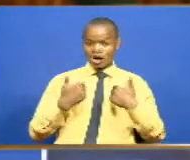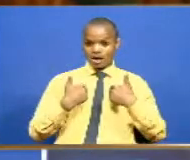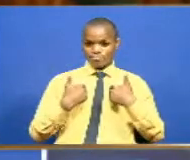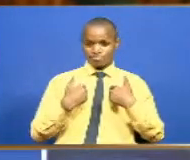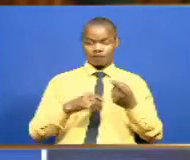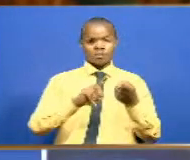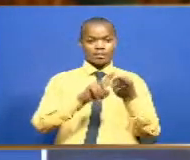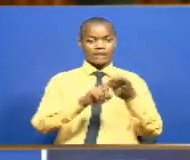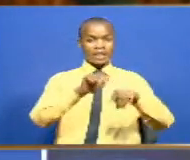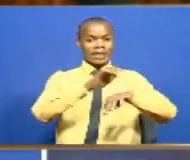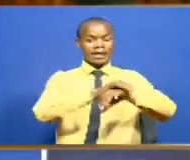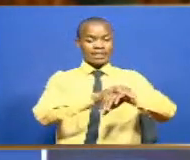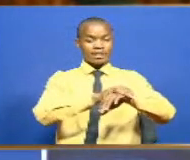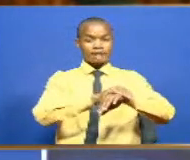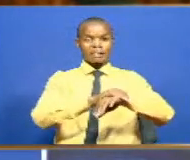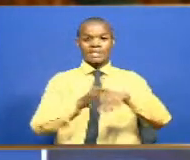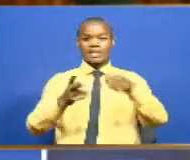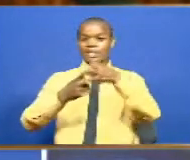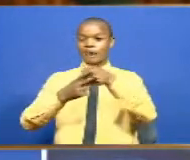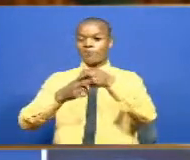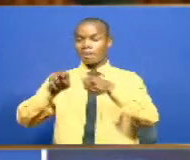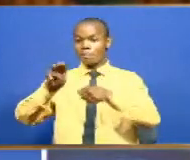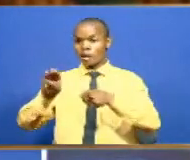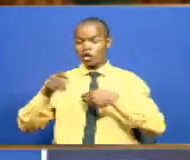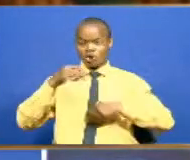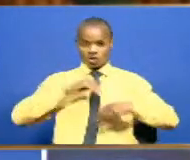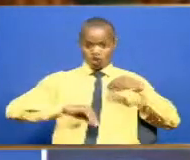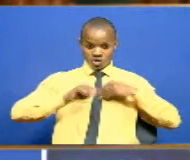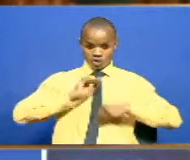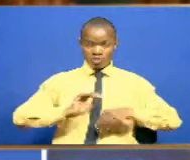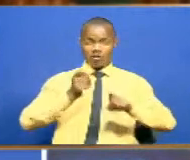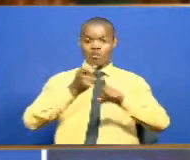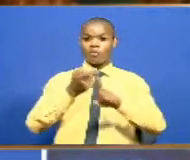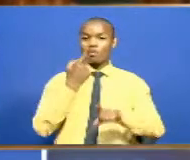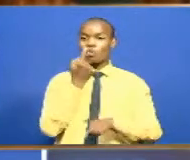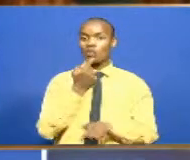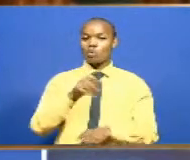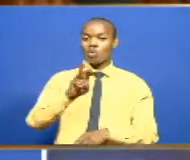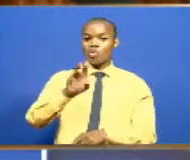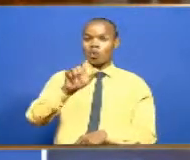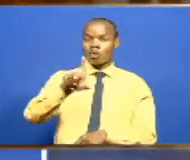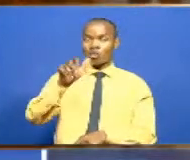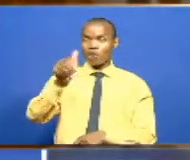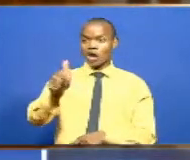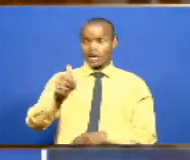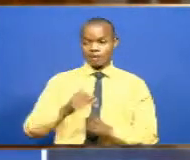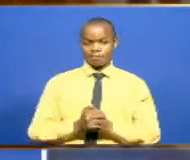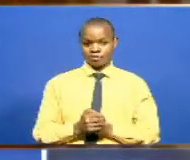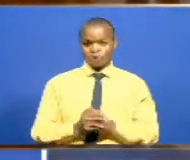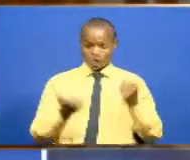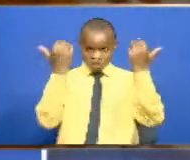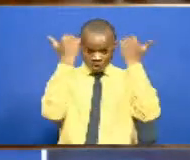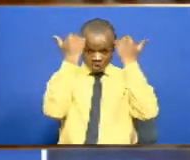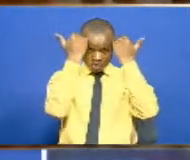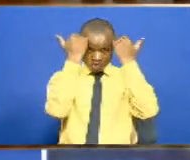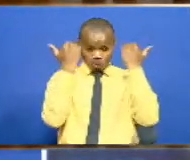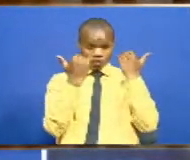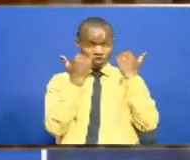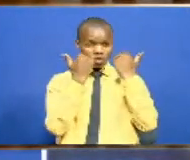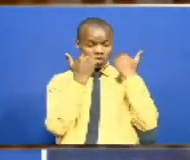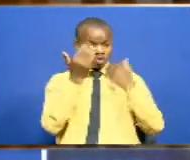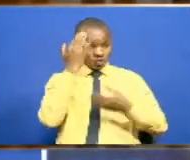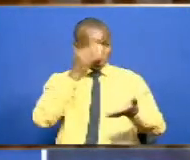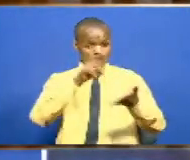milioni 7.1 kwa njia ya udanganyifu kutoka kwa Wala Karim. Mahakama iliambiwa kwamba washukiwa